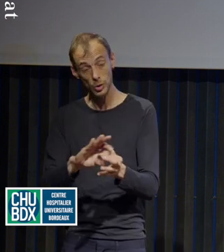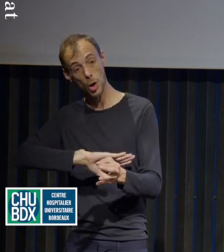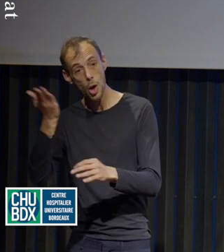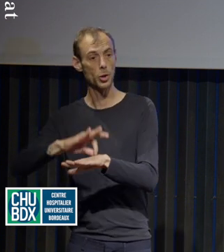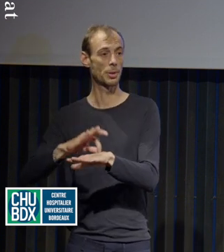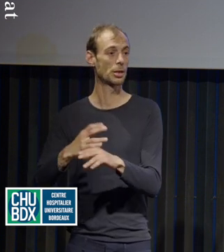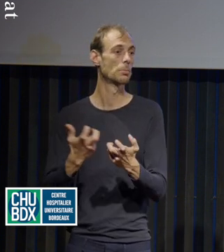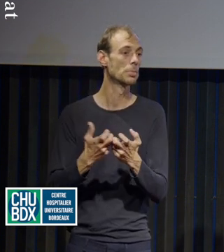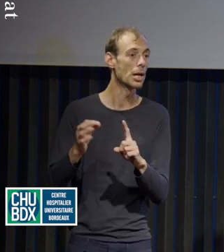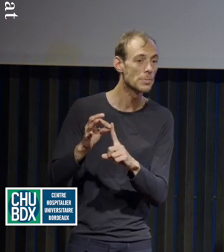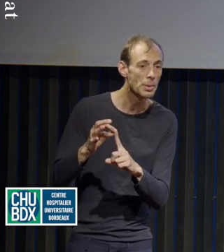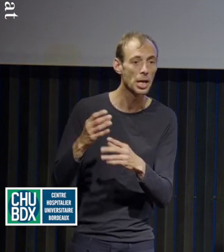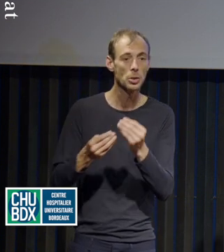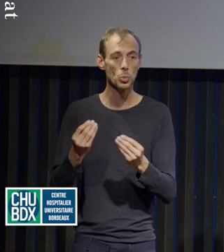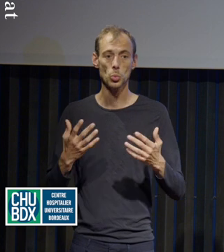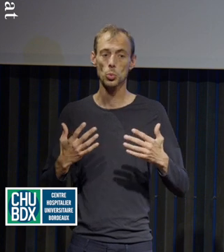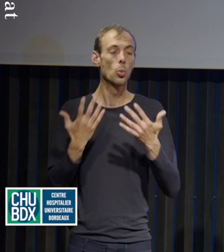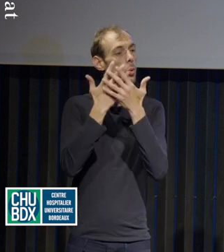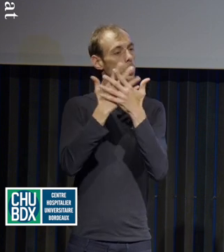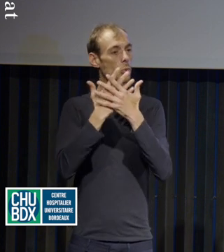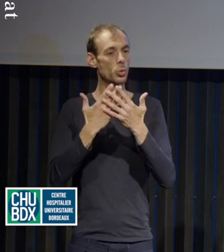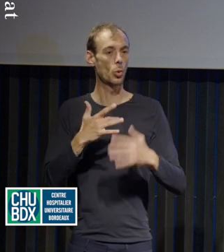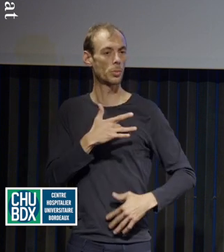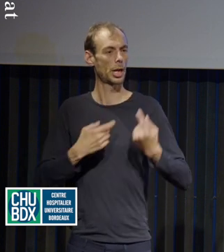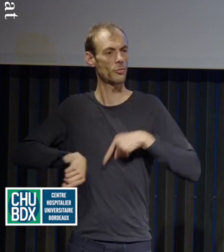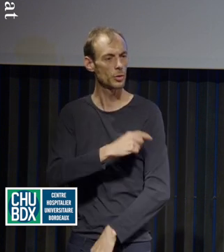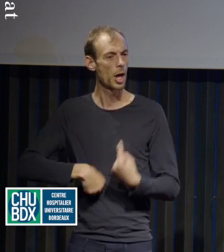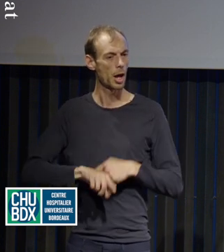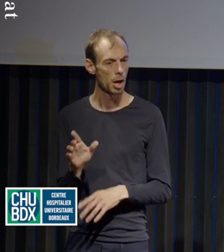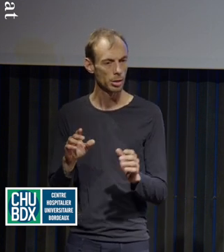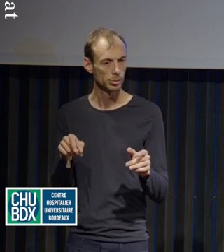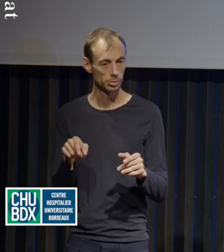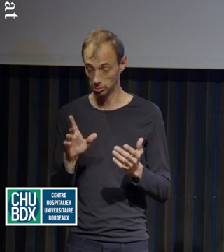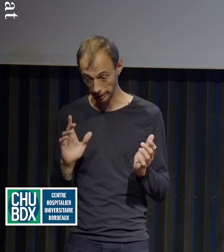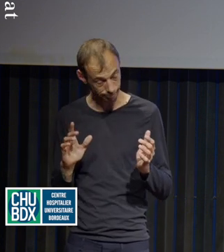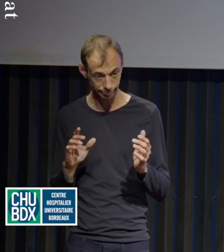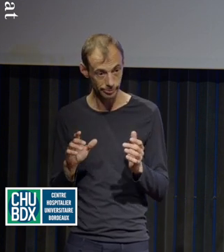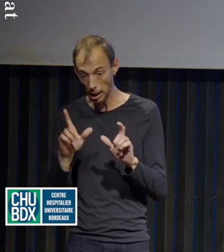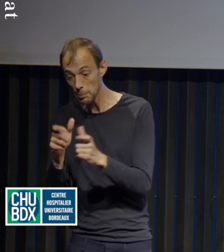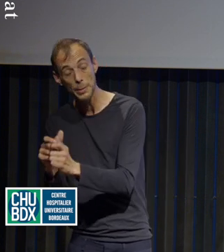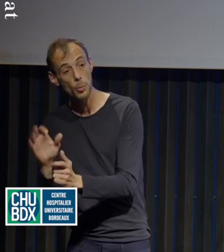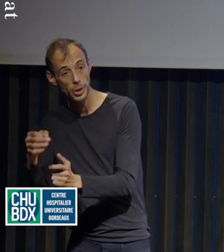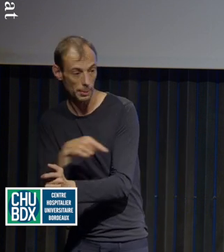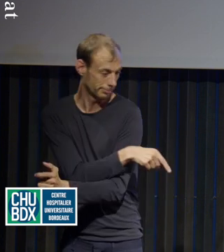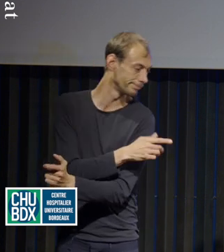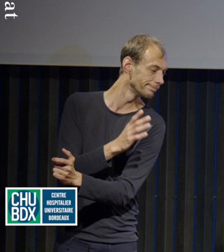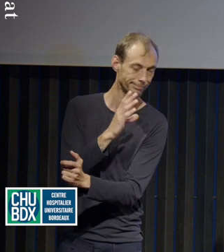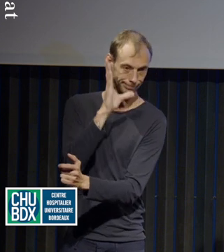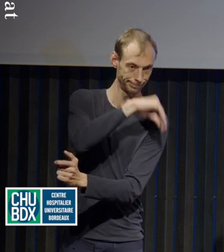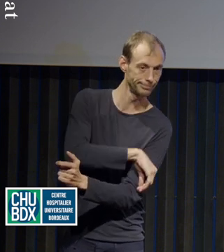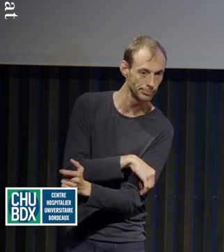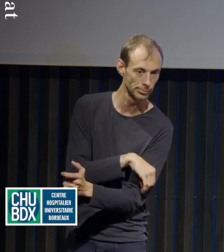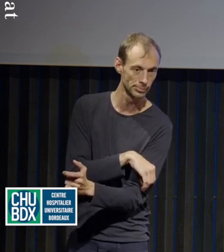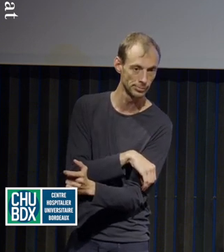troubles cardiovasculaires, qui vont être insuffisamment dépistés, suivis, pris en charge, et tous ces éléments vont